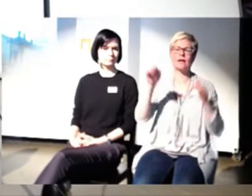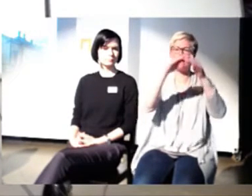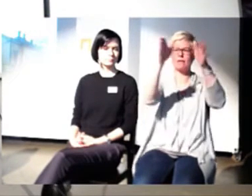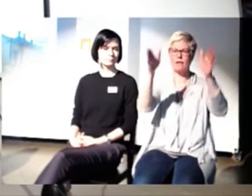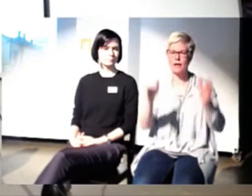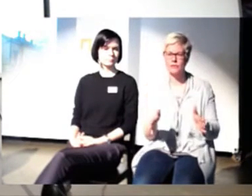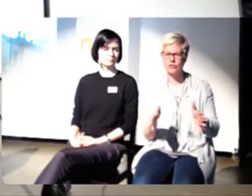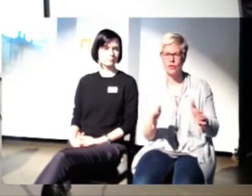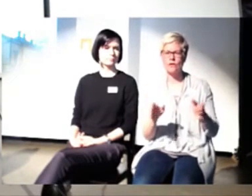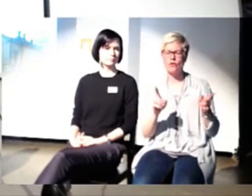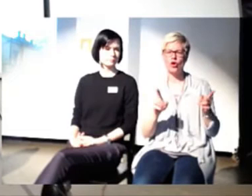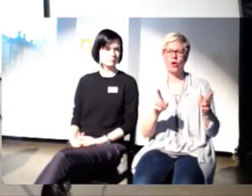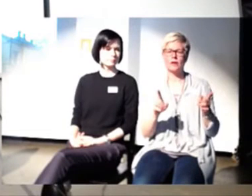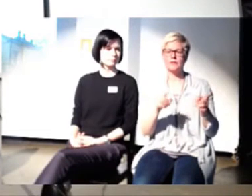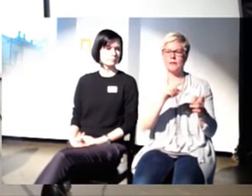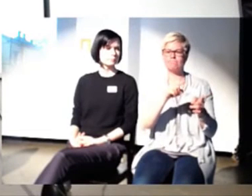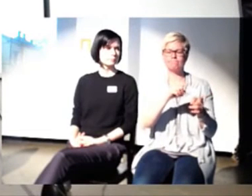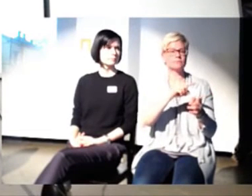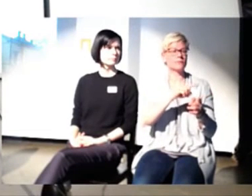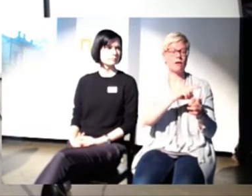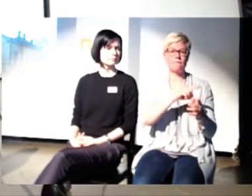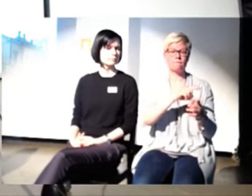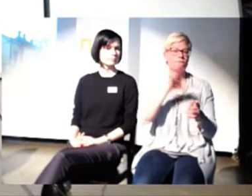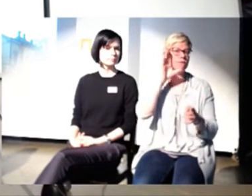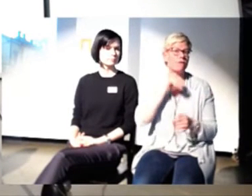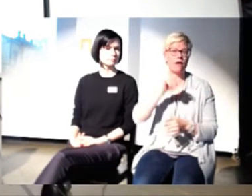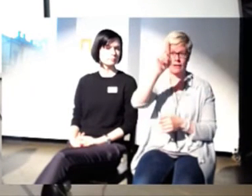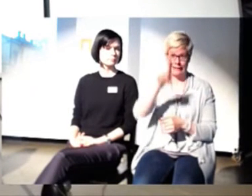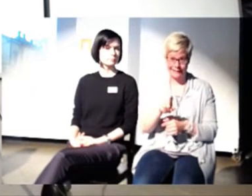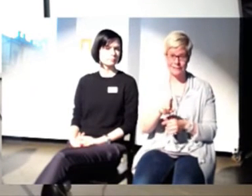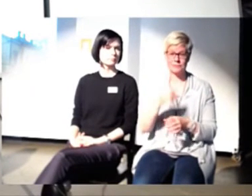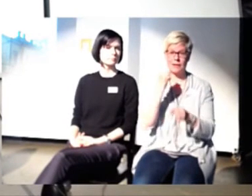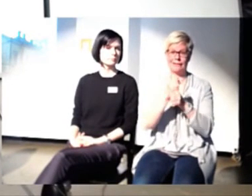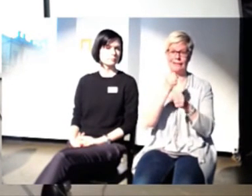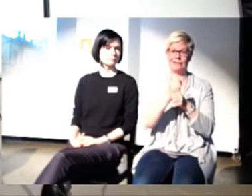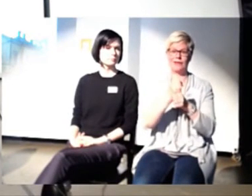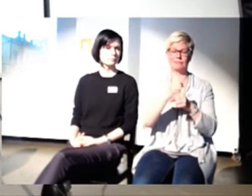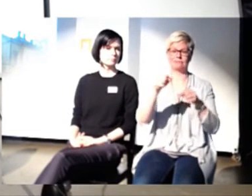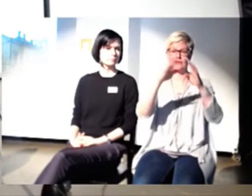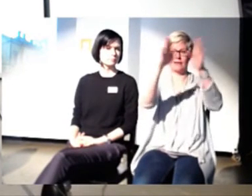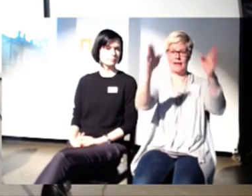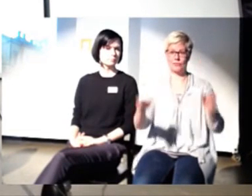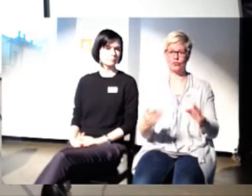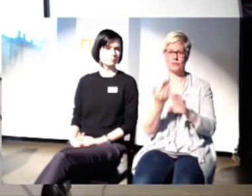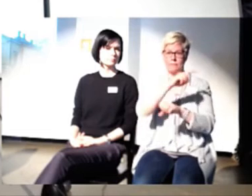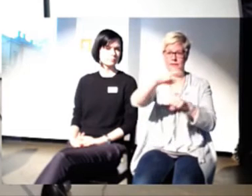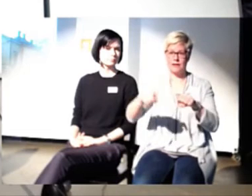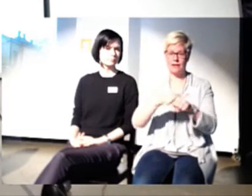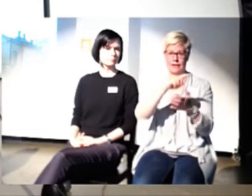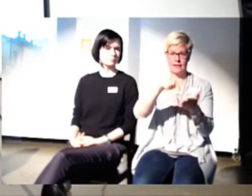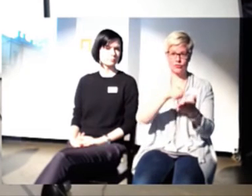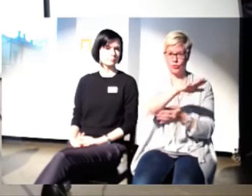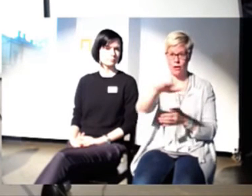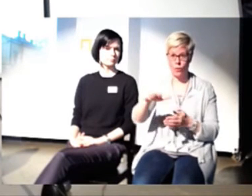muistaakseni se on, jos ei vanhin, niin yksi vanhimpia kivirakennuksia, mitä Tammisaaren keskustassa tällä hetkellä on. Ja siellä